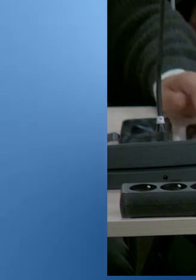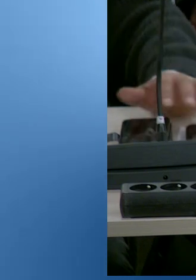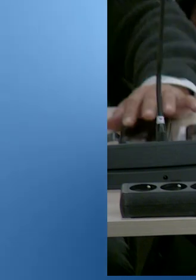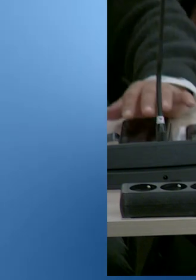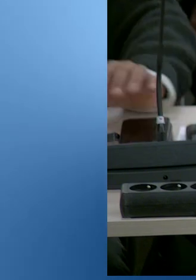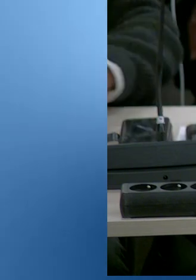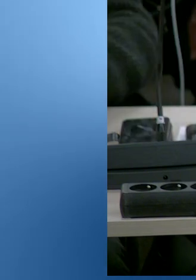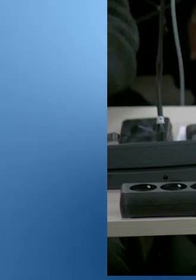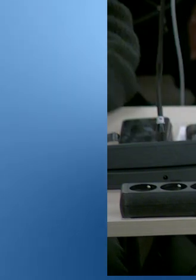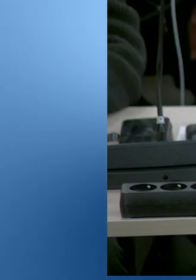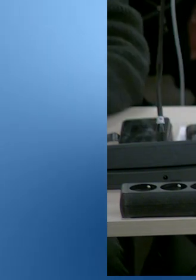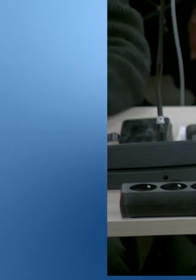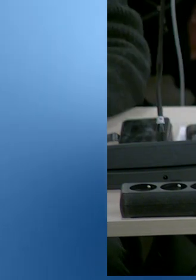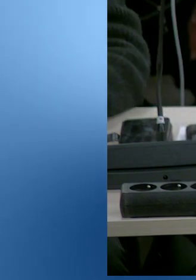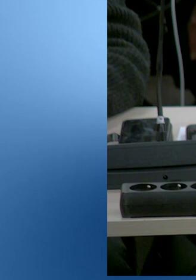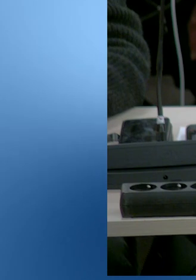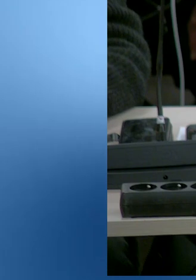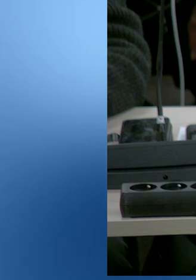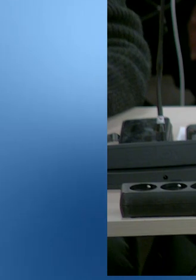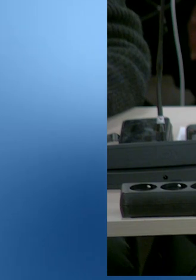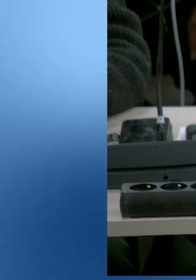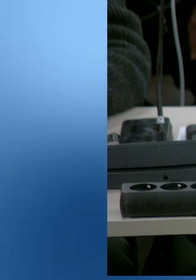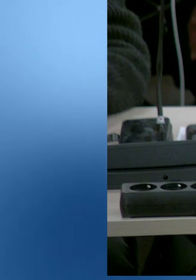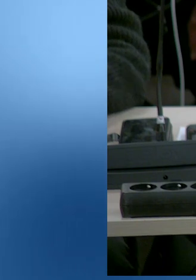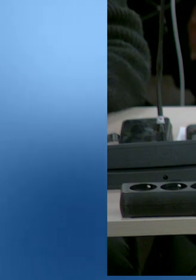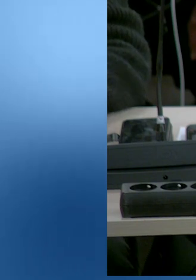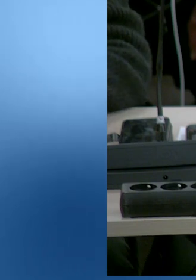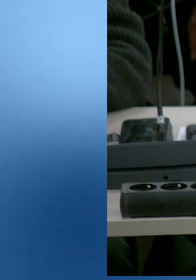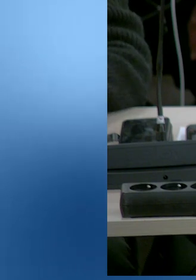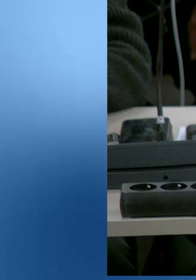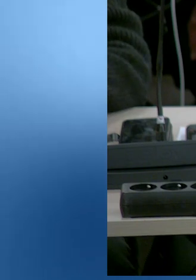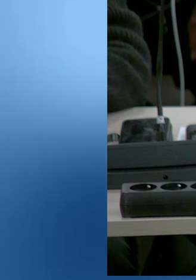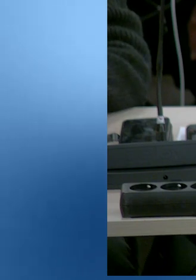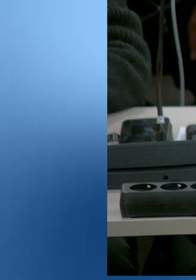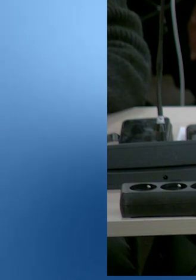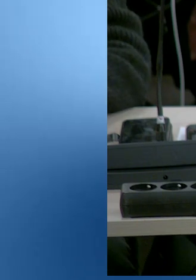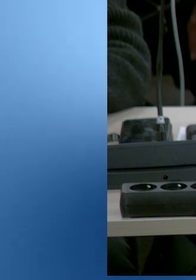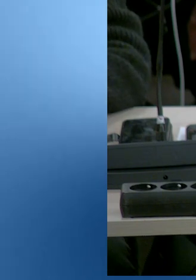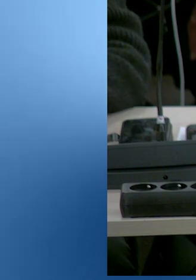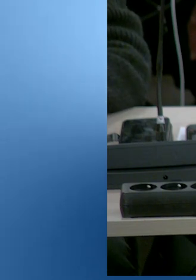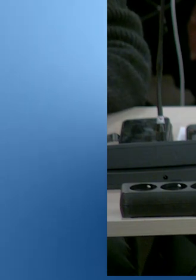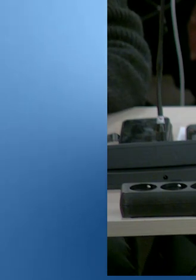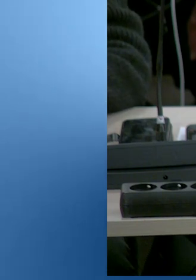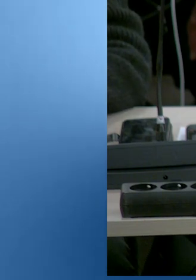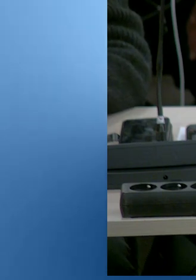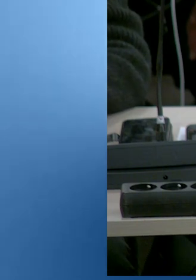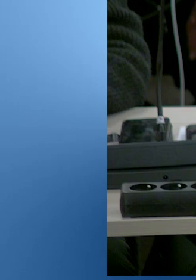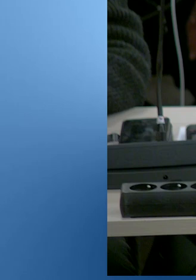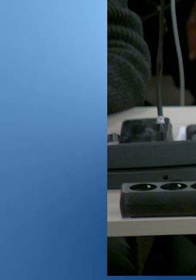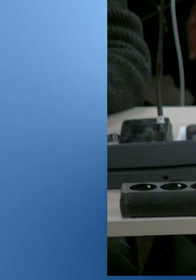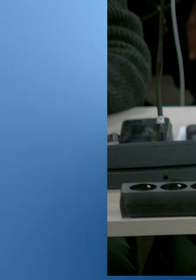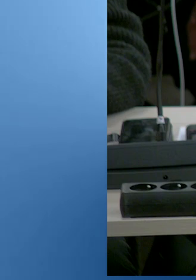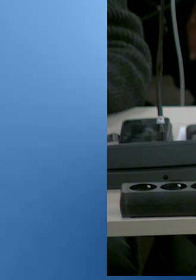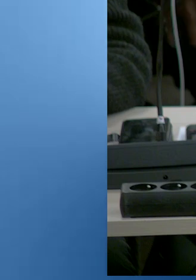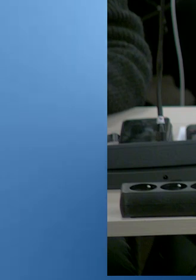voit quand même que là il y a des tendances lourdes de en terme de fréquentation du du Grand Théâtre je parle du TMG et en fait